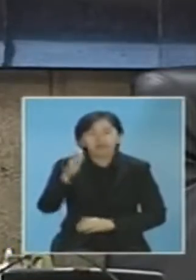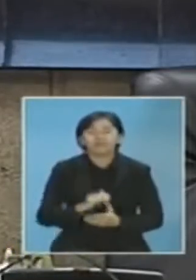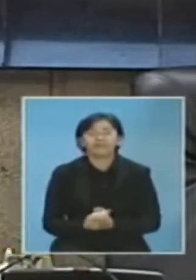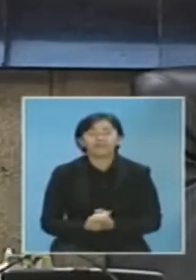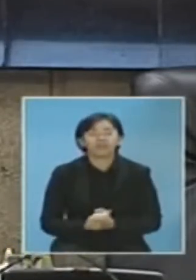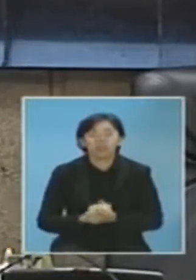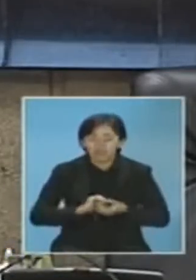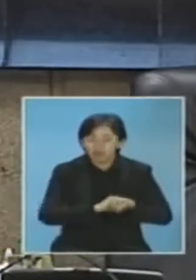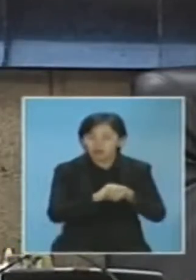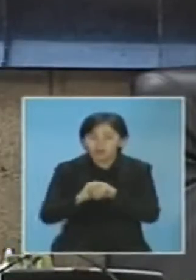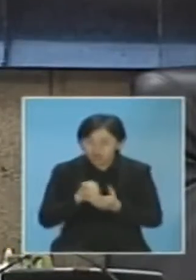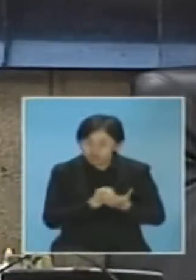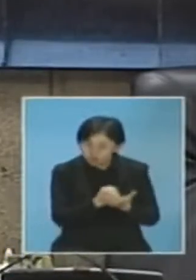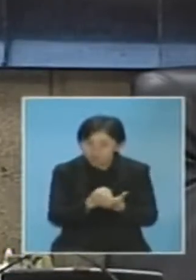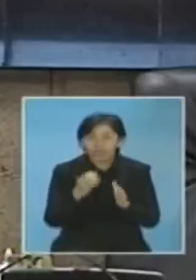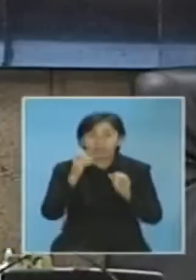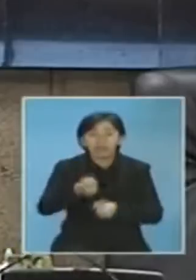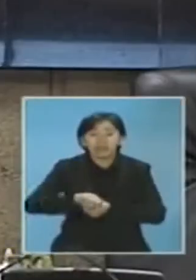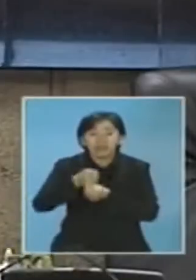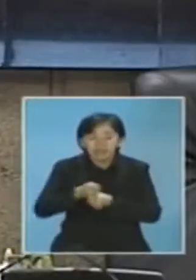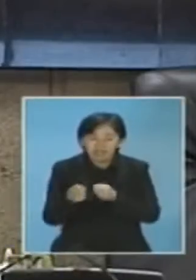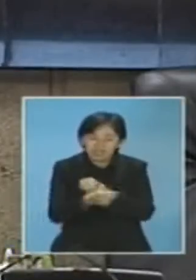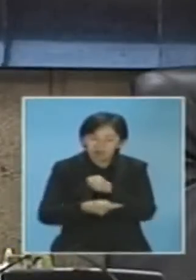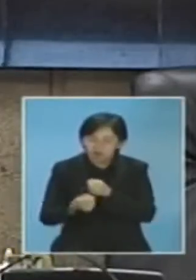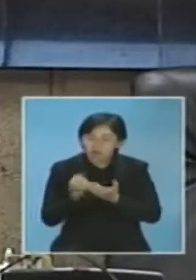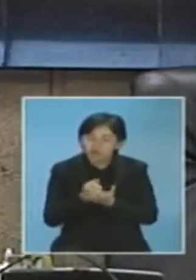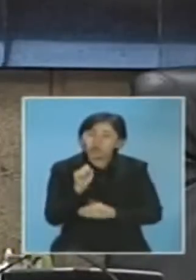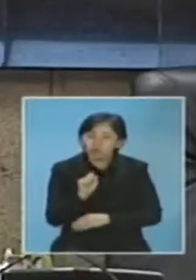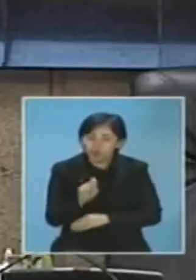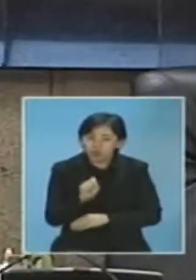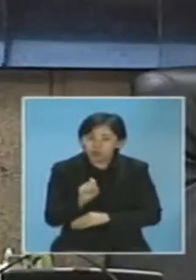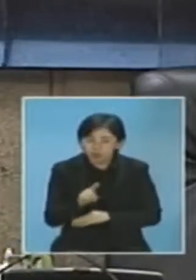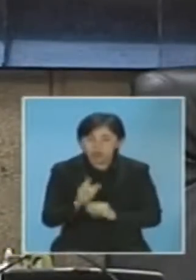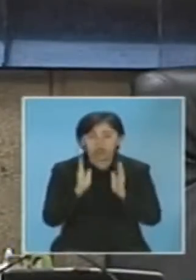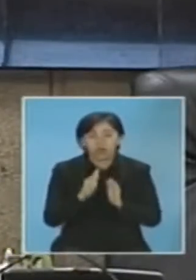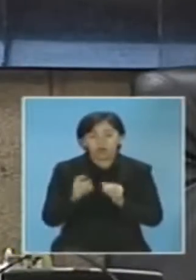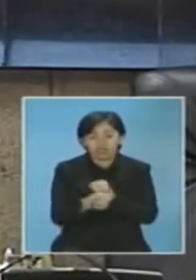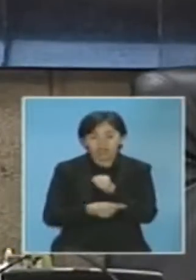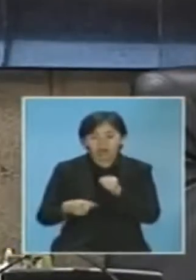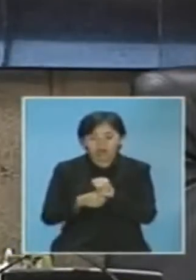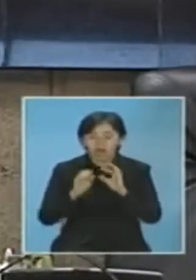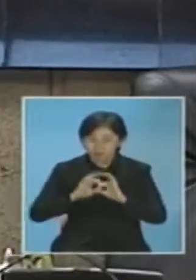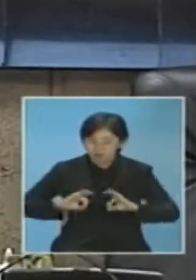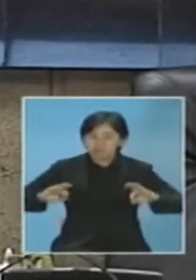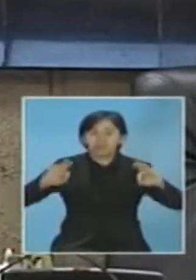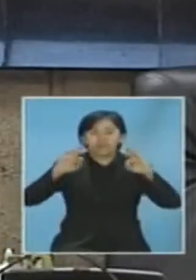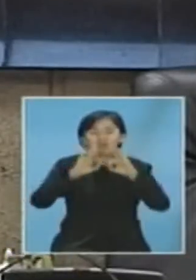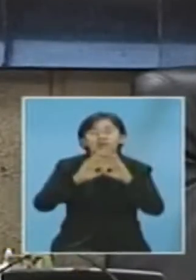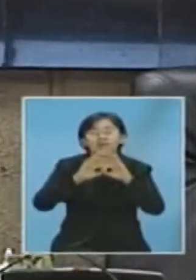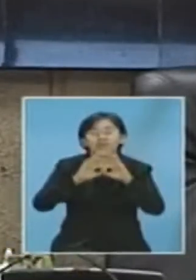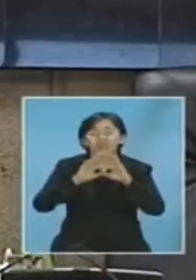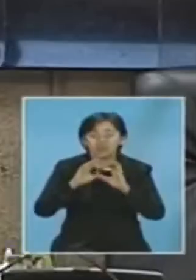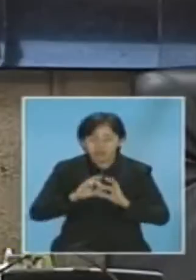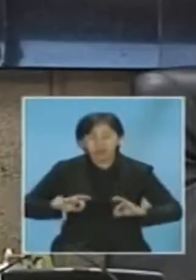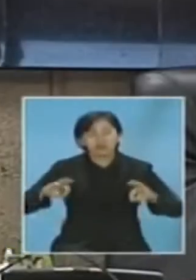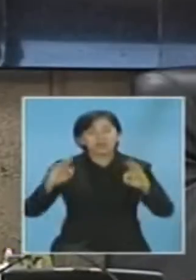ราต้องช่วยเหลือเกษตรกรชาวนาผู้ด้อยโอกาสอย่างเร่งด่วนชาวนาเป็นกระดูกสันหลังของชาติค่ะเราจะให้ประเทศ